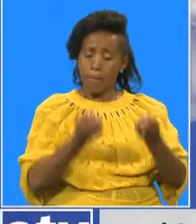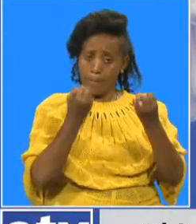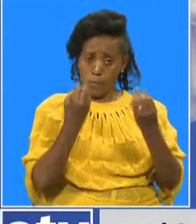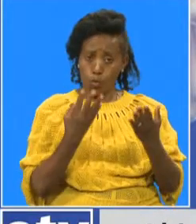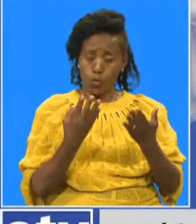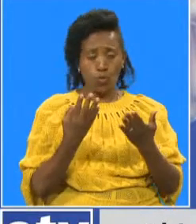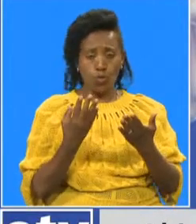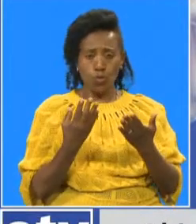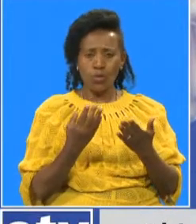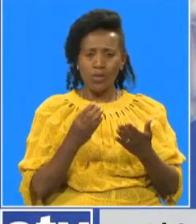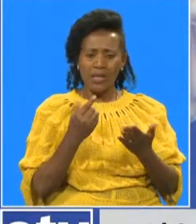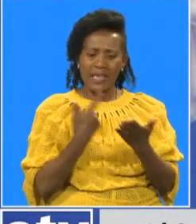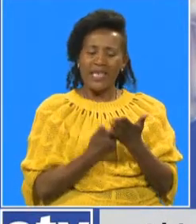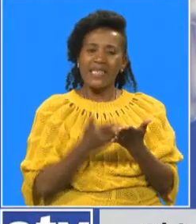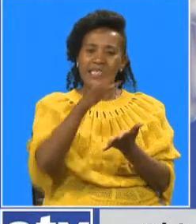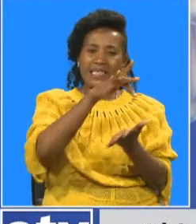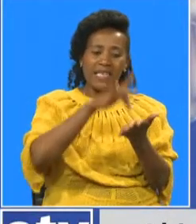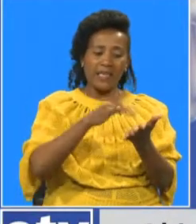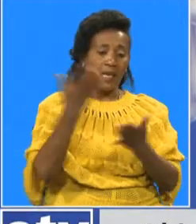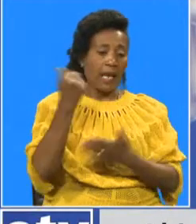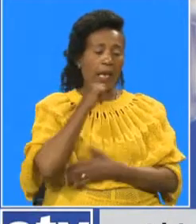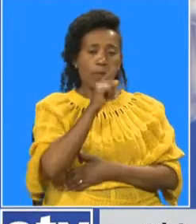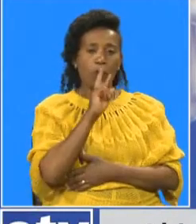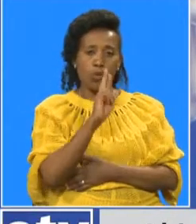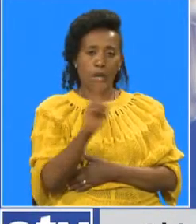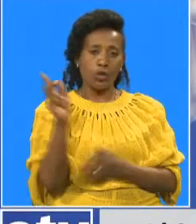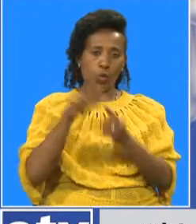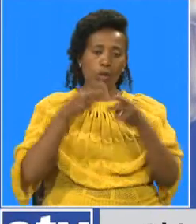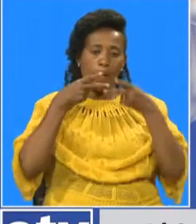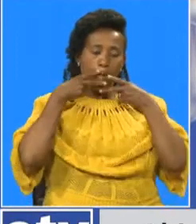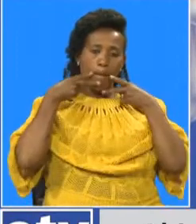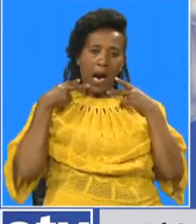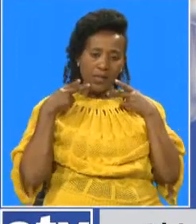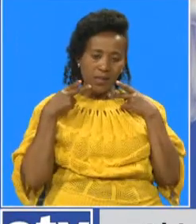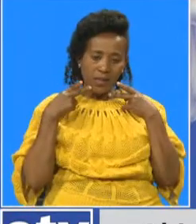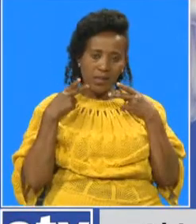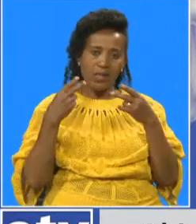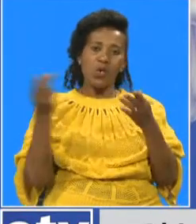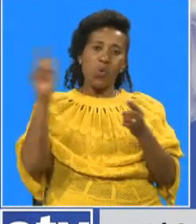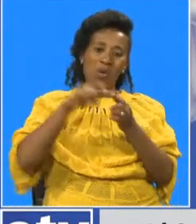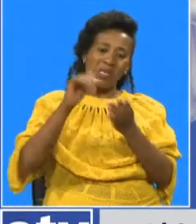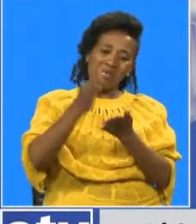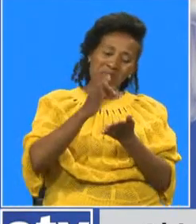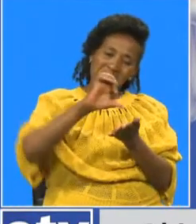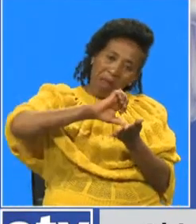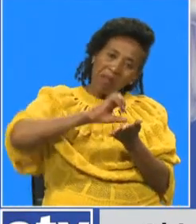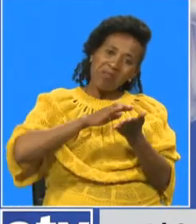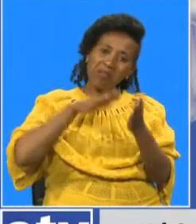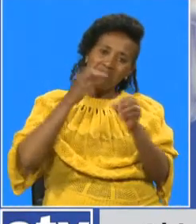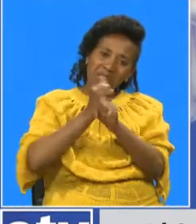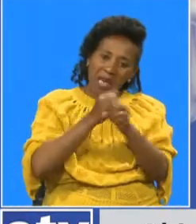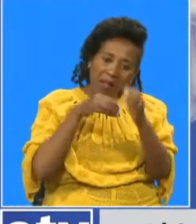ብዙዎቹ ባይዘወይ ኢቨን እዚህ ሴክተር ያልነበሩ ናቸው ወደ ማስክ ማምረት ወደ ሳኒታይዘር ማምረት የገቡ።